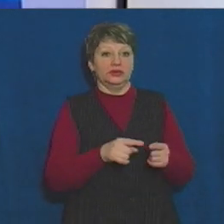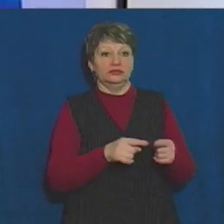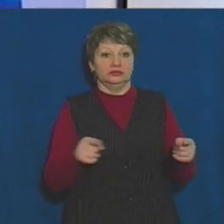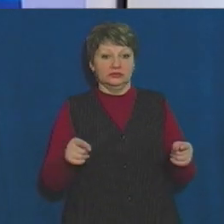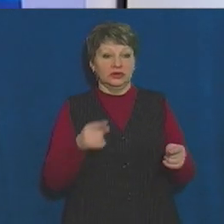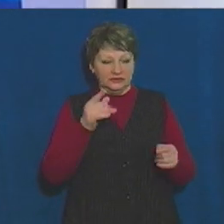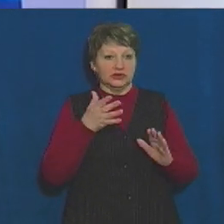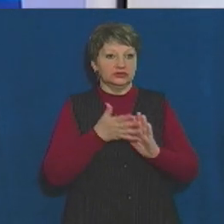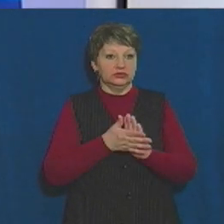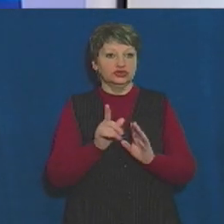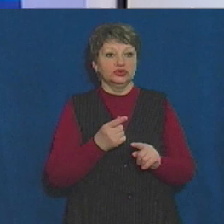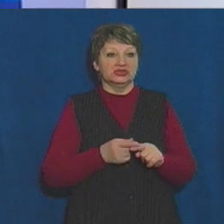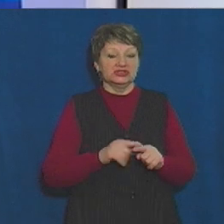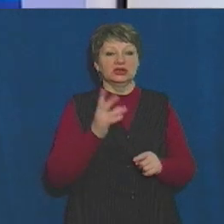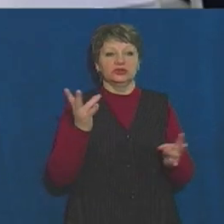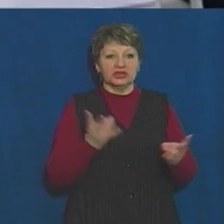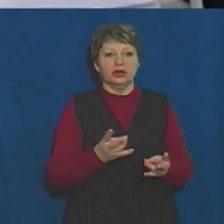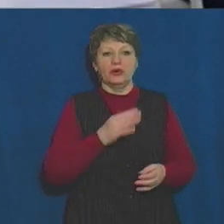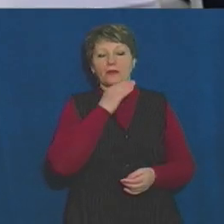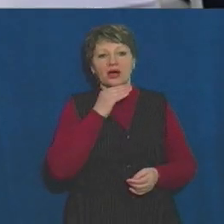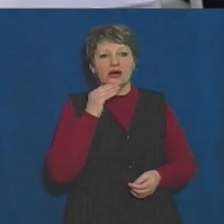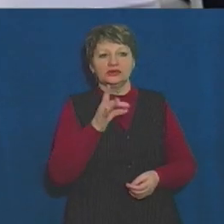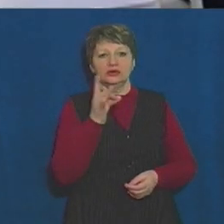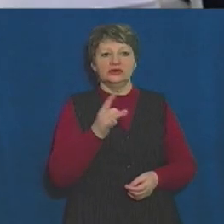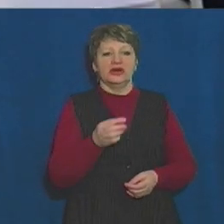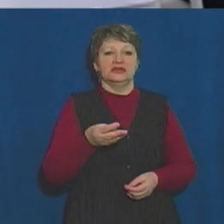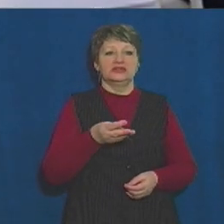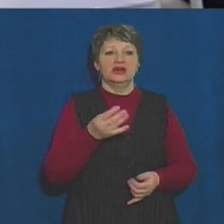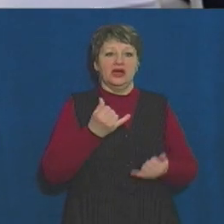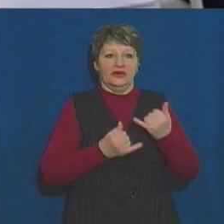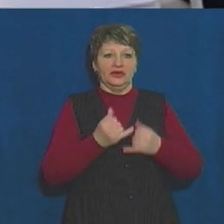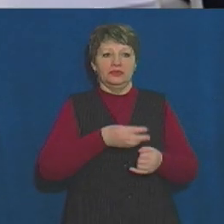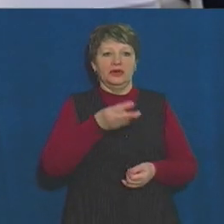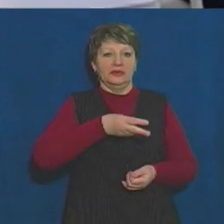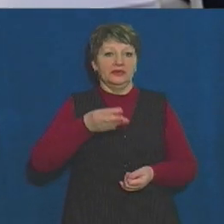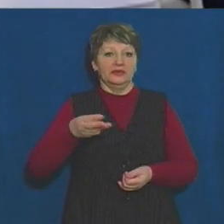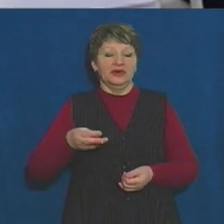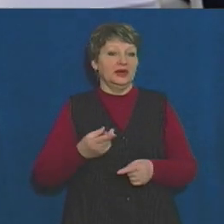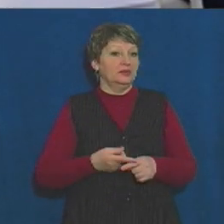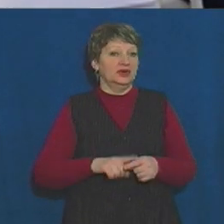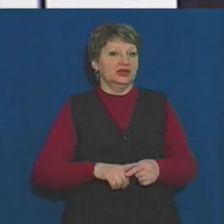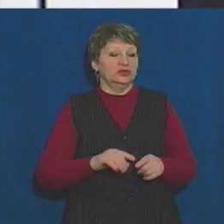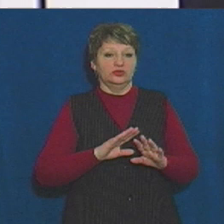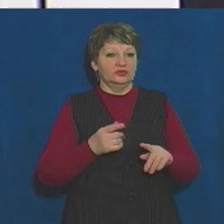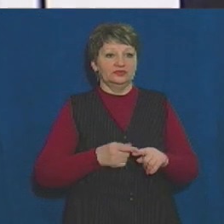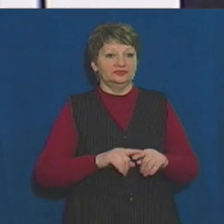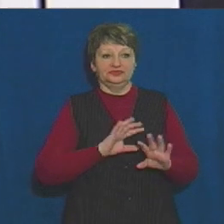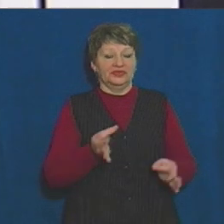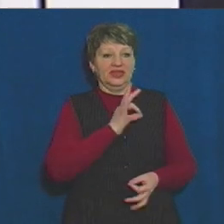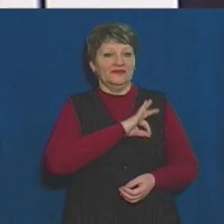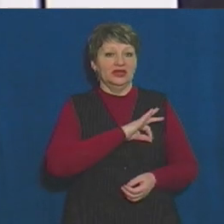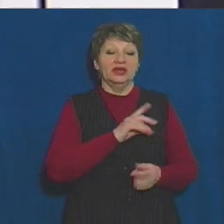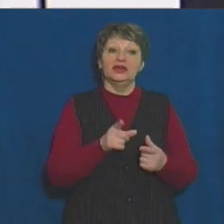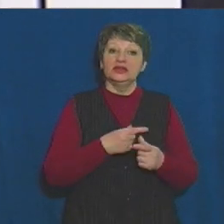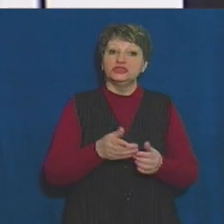будуть багаторазові обробітки. І навряд чи це той шлях, яким потрібно йти. На вашу думку, чи існують